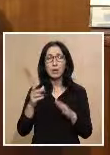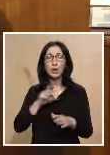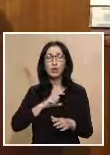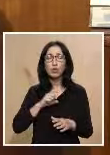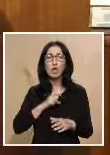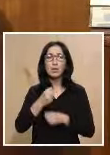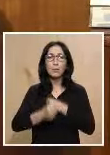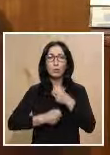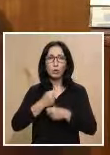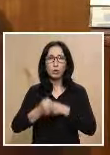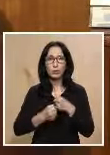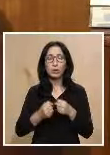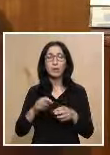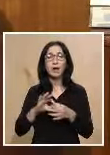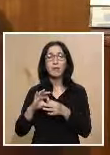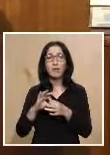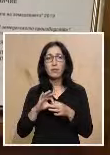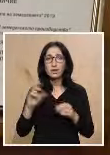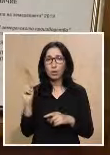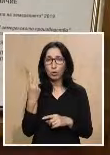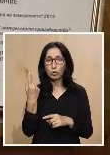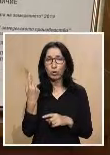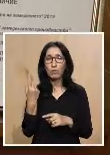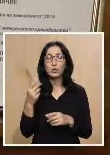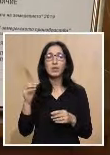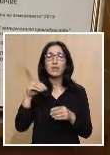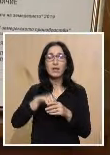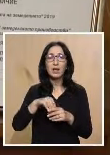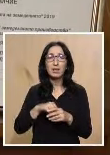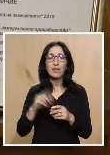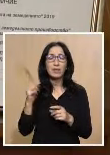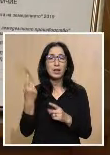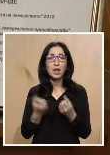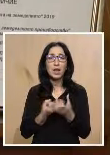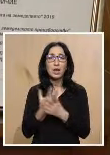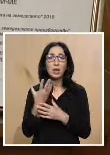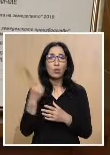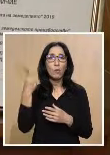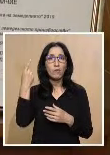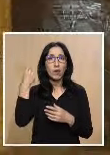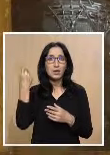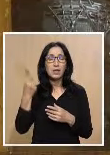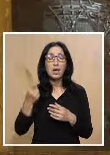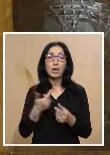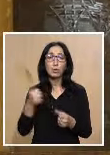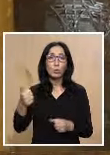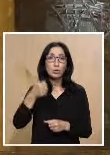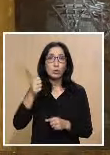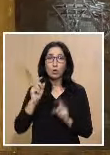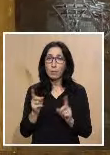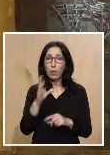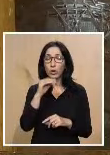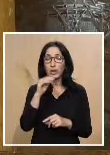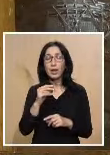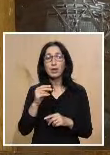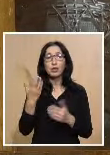частни производителя в връзка отново с внедряване на иновации. А като постижения мога да кажа,